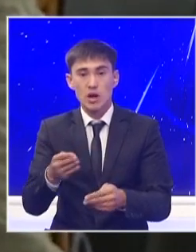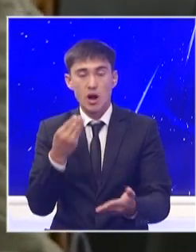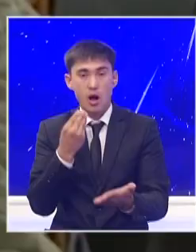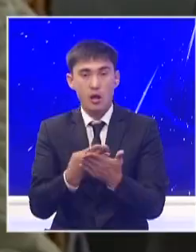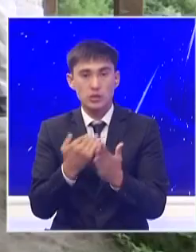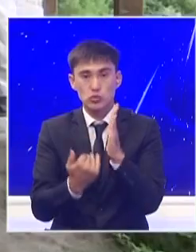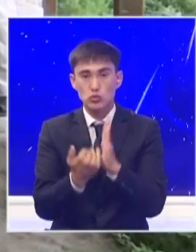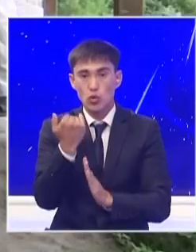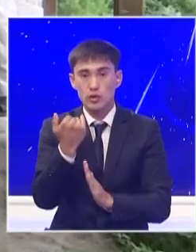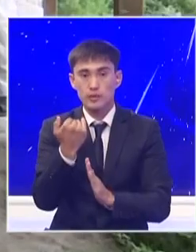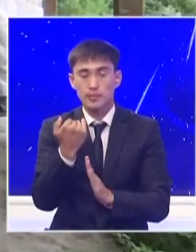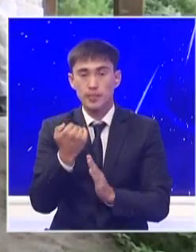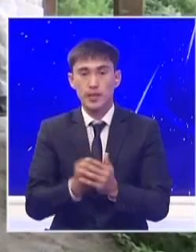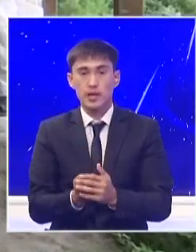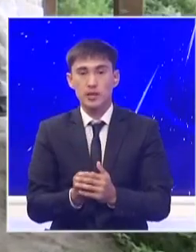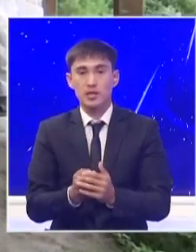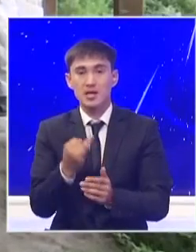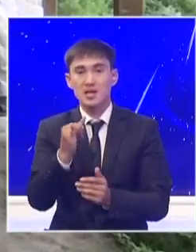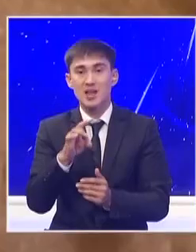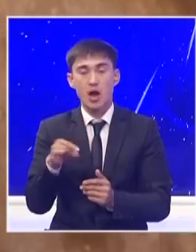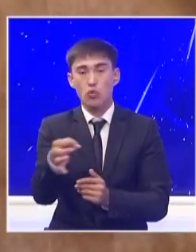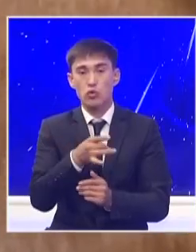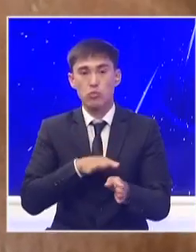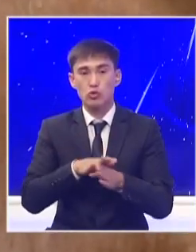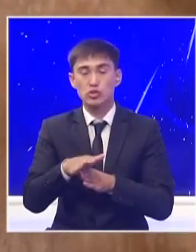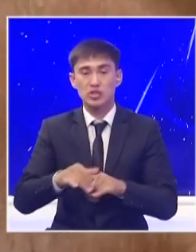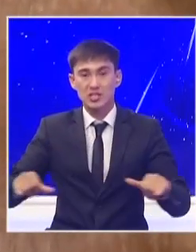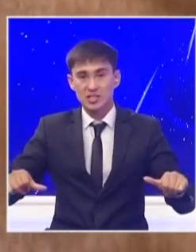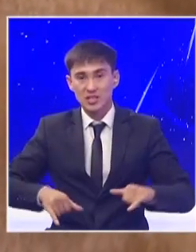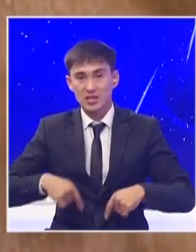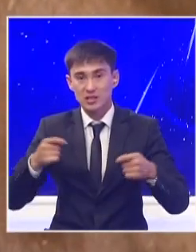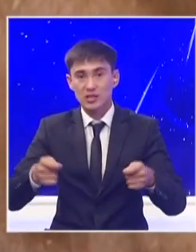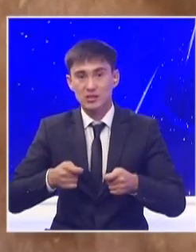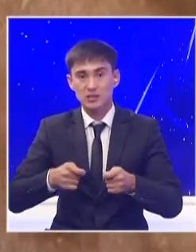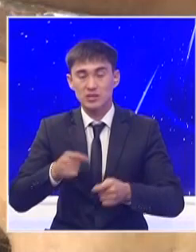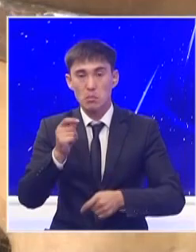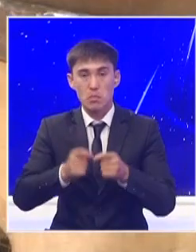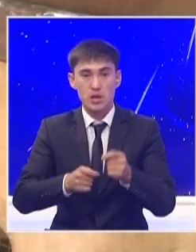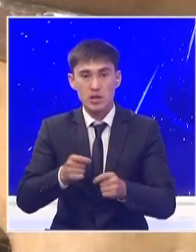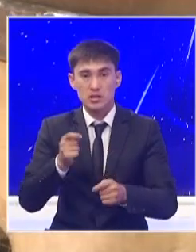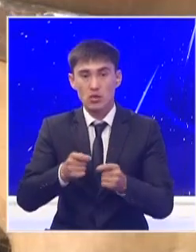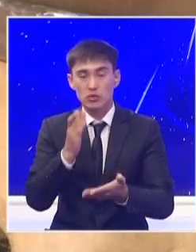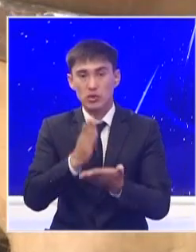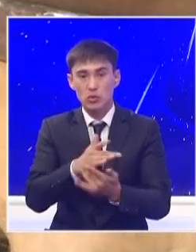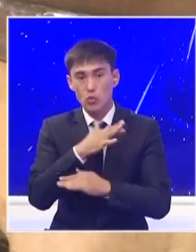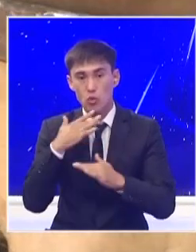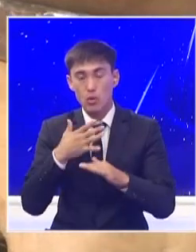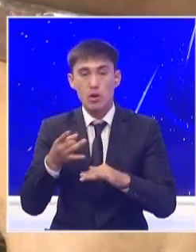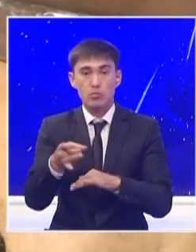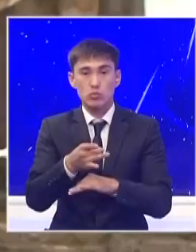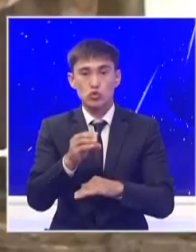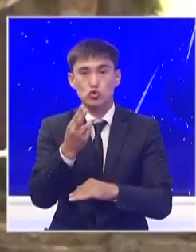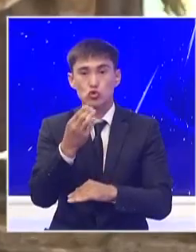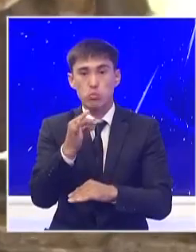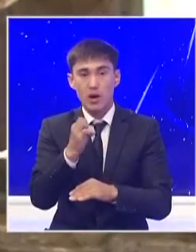екенін көрсетеді. Айта кетсек, іле ауданы бойынша үйірлеп, жылқайдап, желілеп, бие байлап жатқандар тым көп емес десе де, өңірде